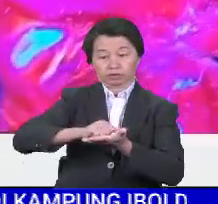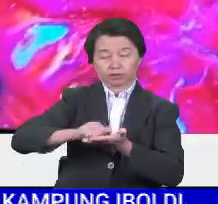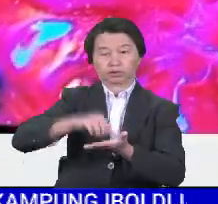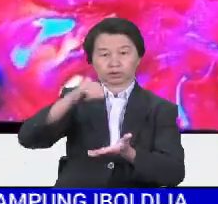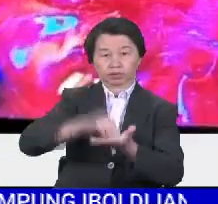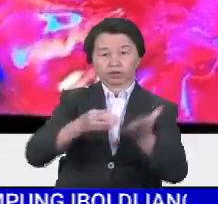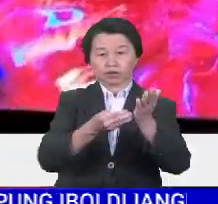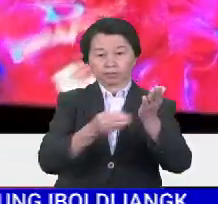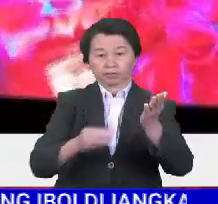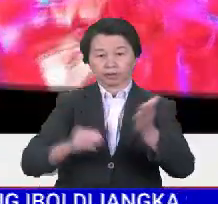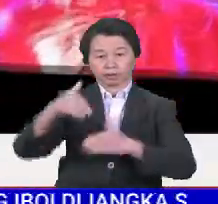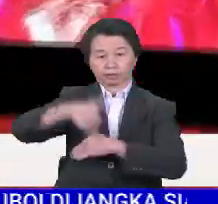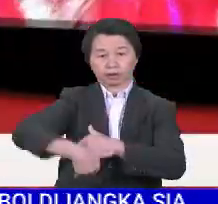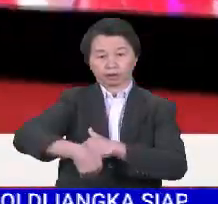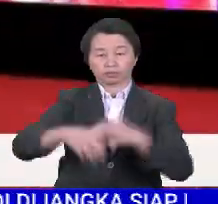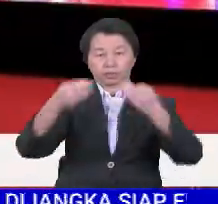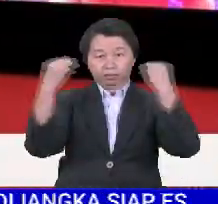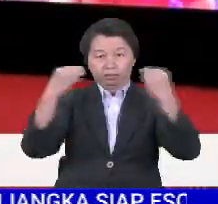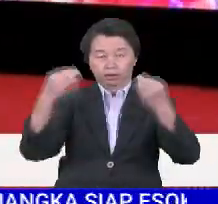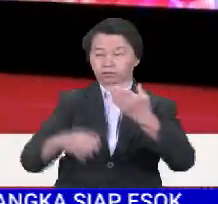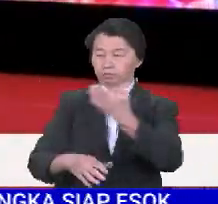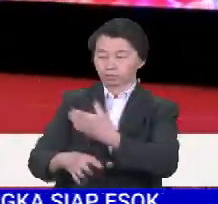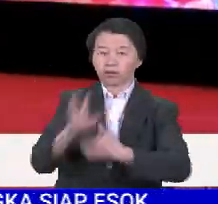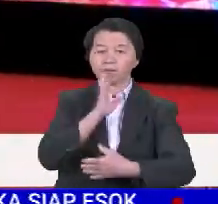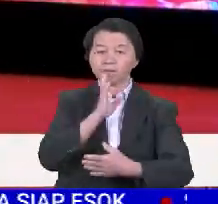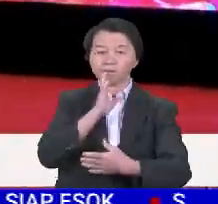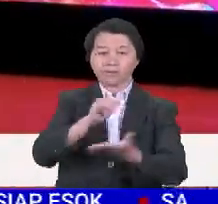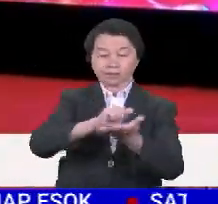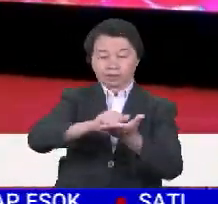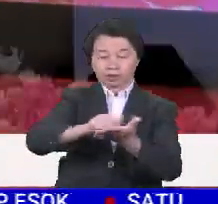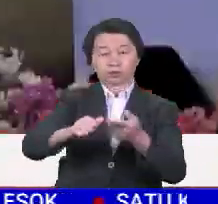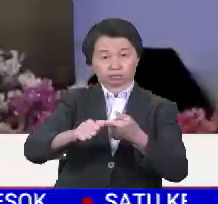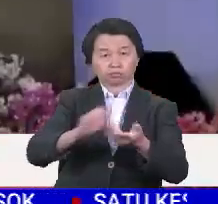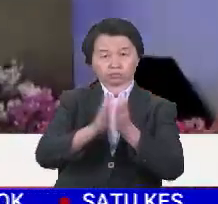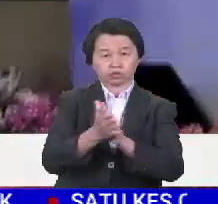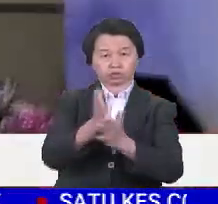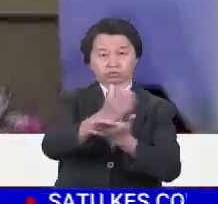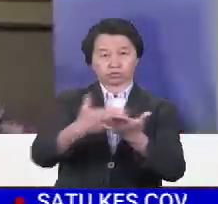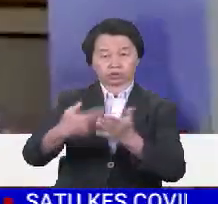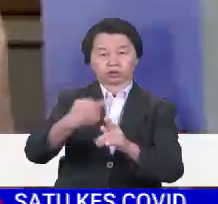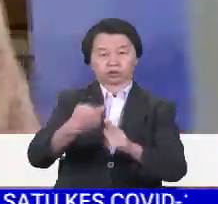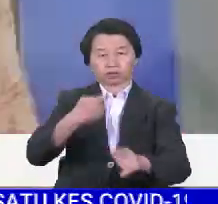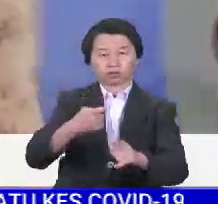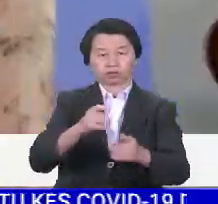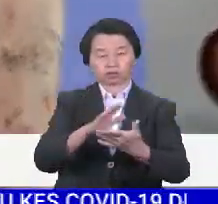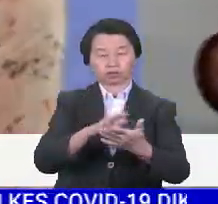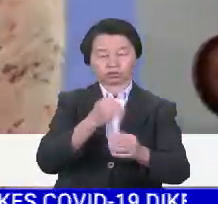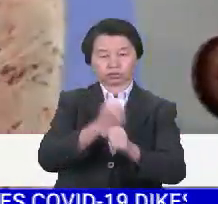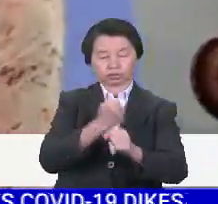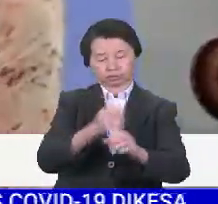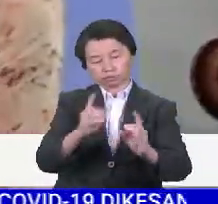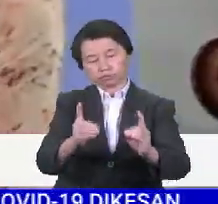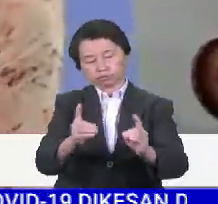malam tadi. Pada majlis itu juga, beliau menekankan batik perlu menjadi sebahagian daripada rangka kerja